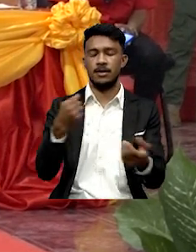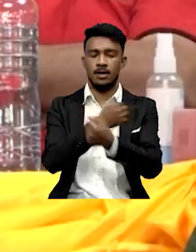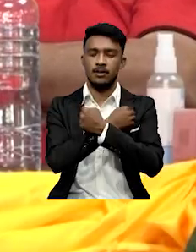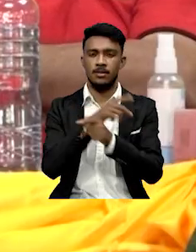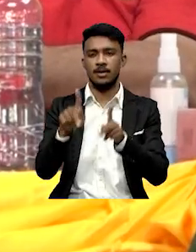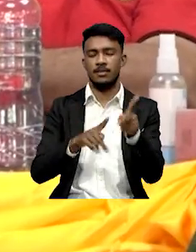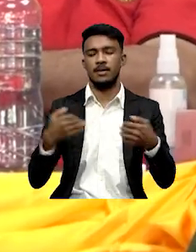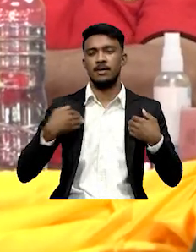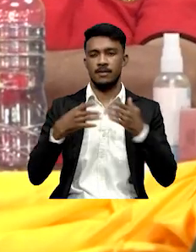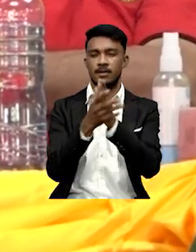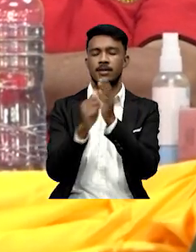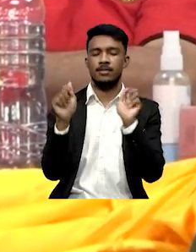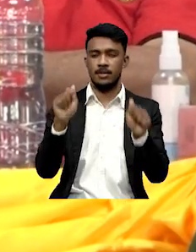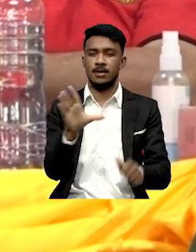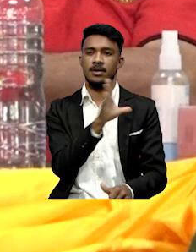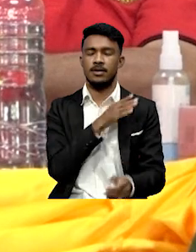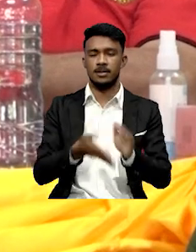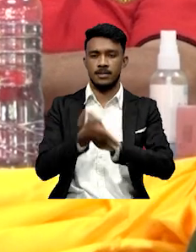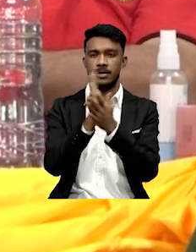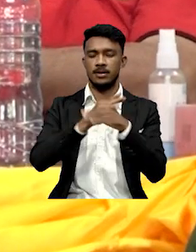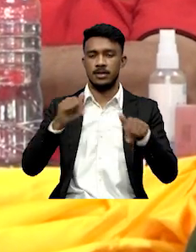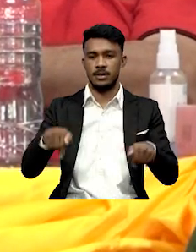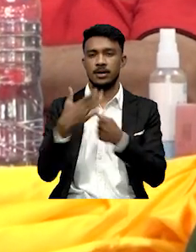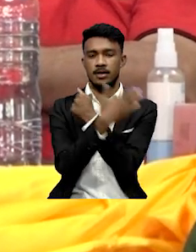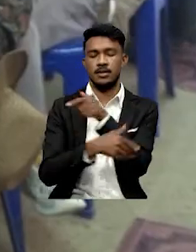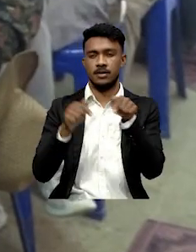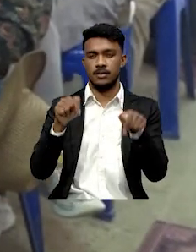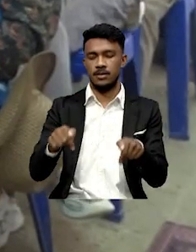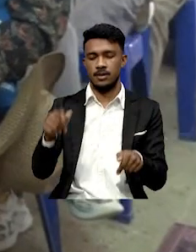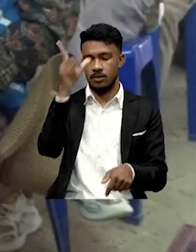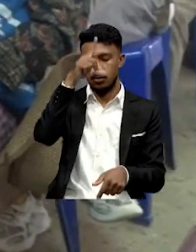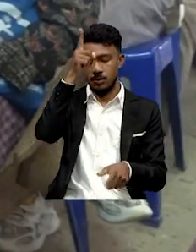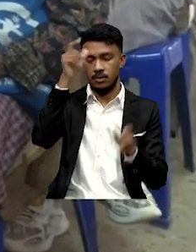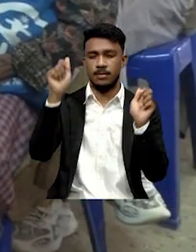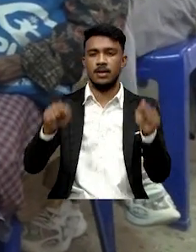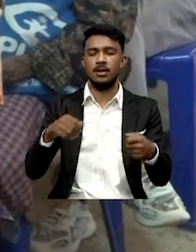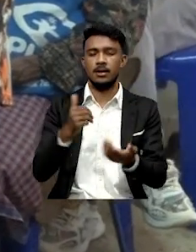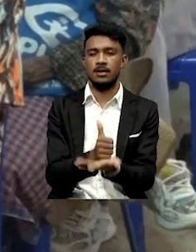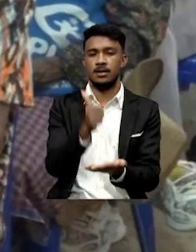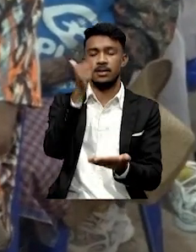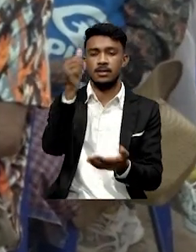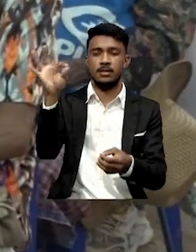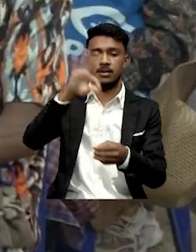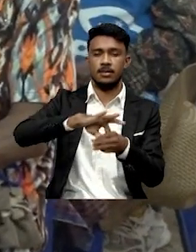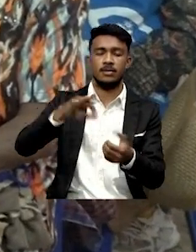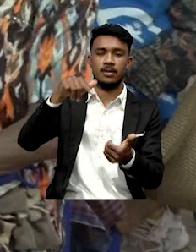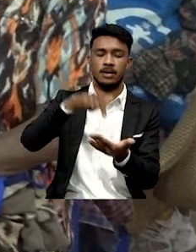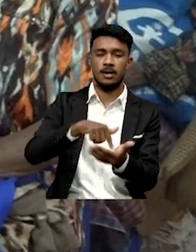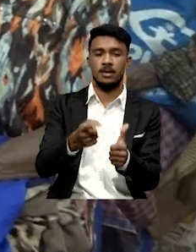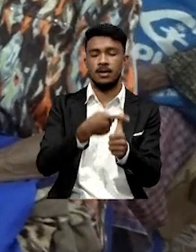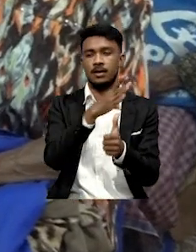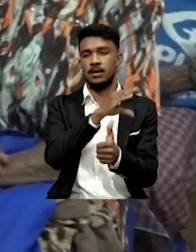iha kapasidade hodi garante pas no stabilidade iha railaran. Tamane Lualo merese duni atua leitu tan dalaida ba presidente